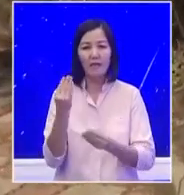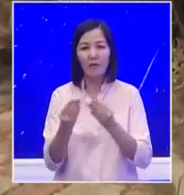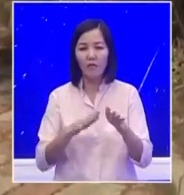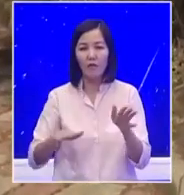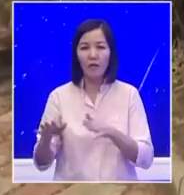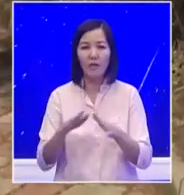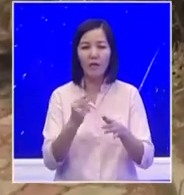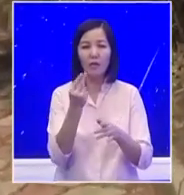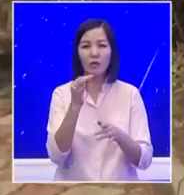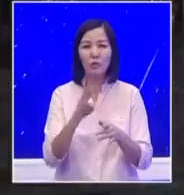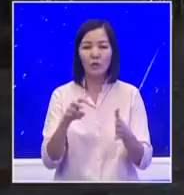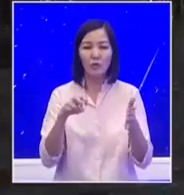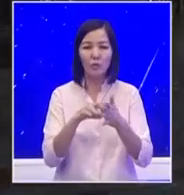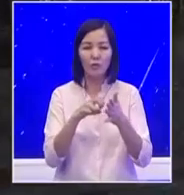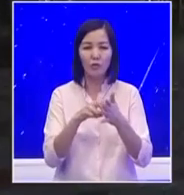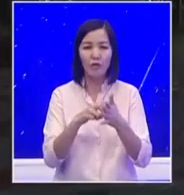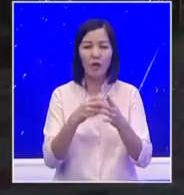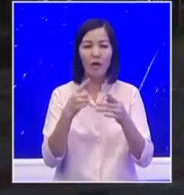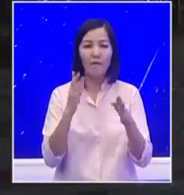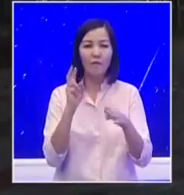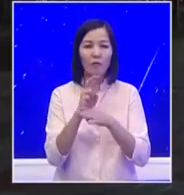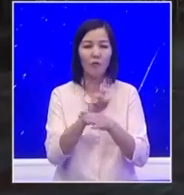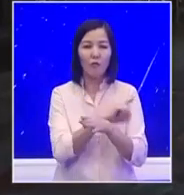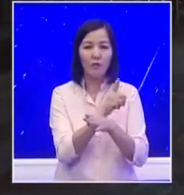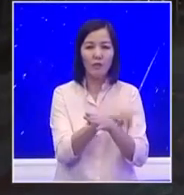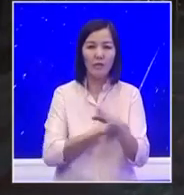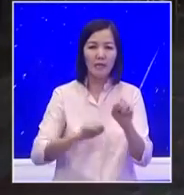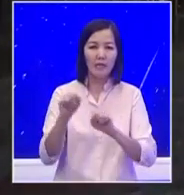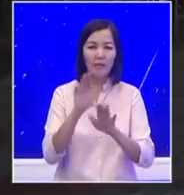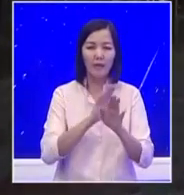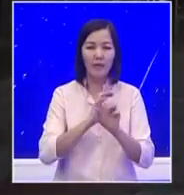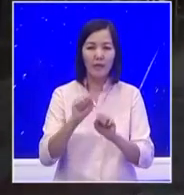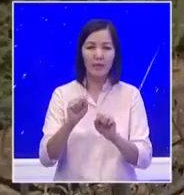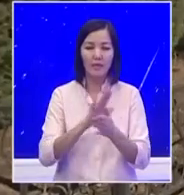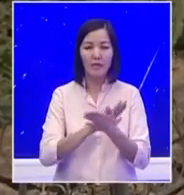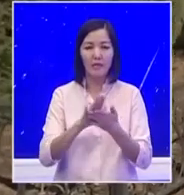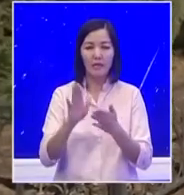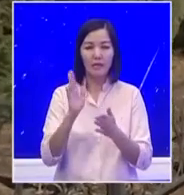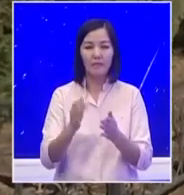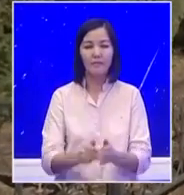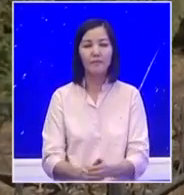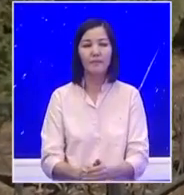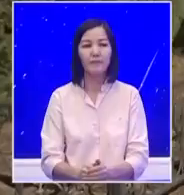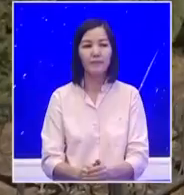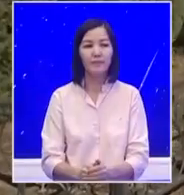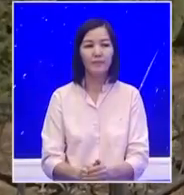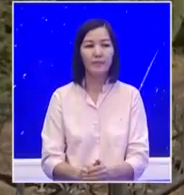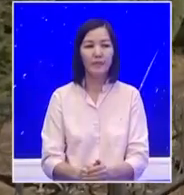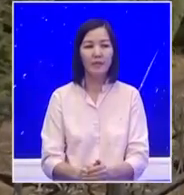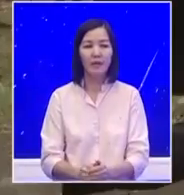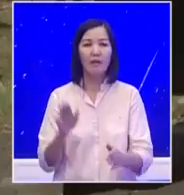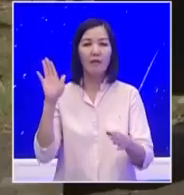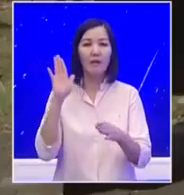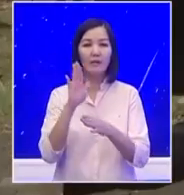отделения ЦОНа и Казпочты района. В ход идут и другие усиленные меры для предотвращения вирусных инфекций. На основании